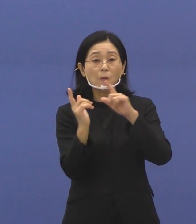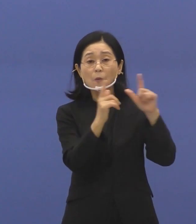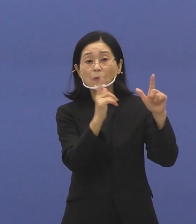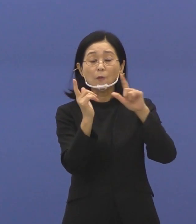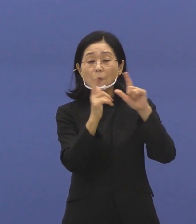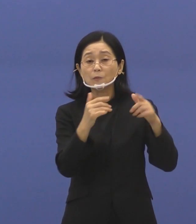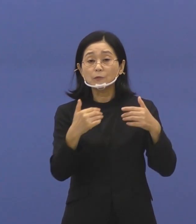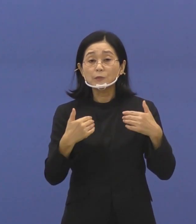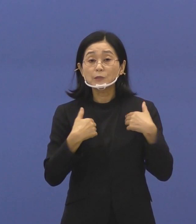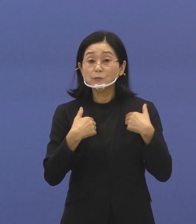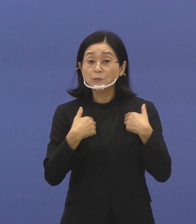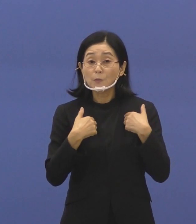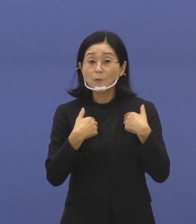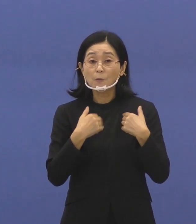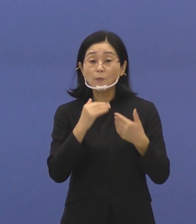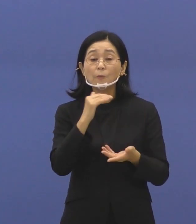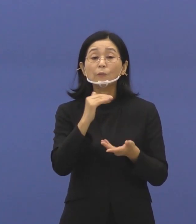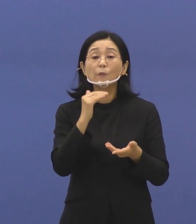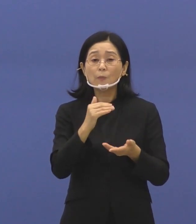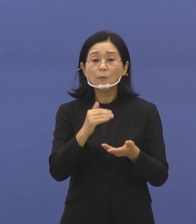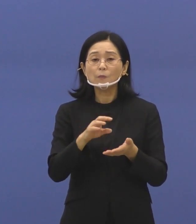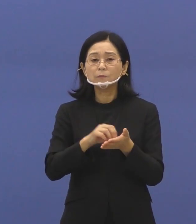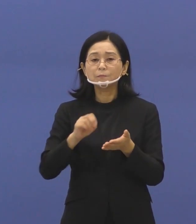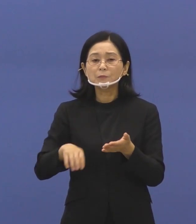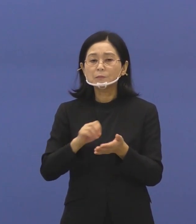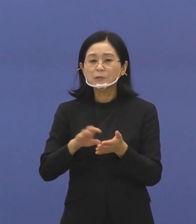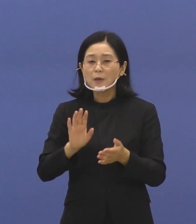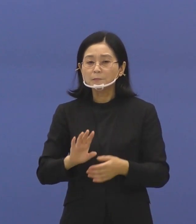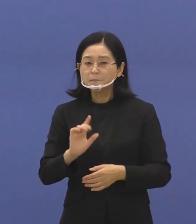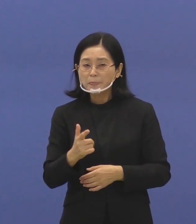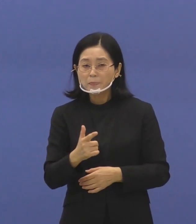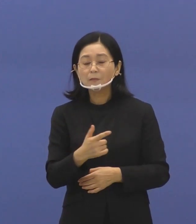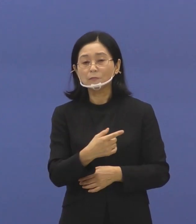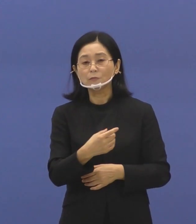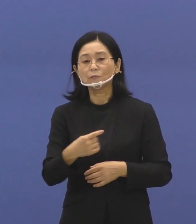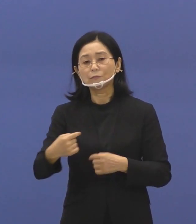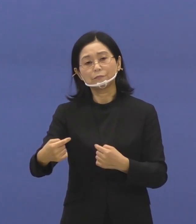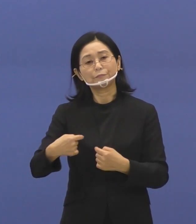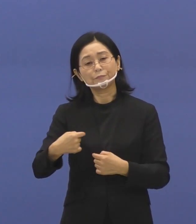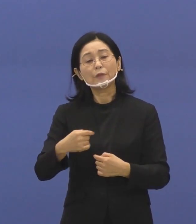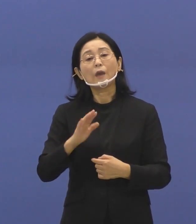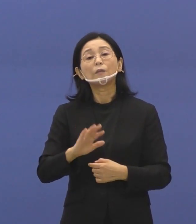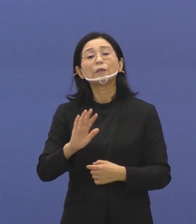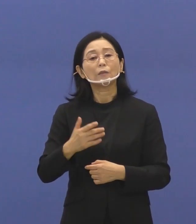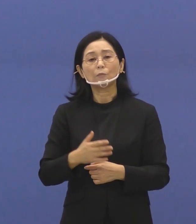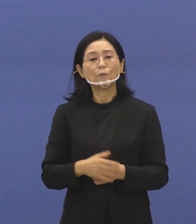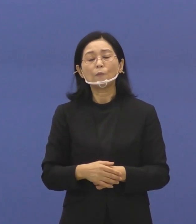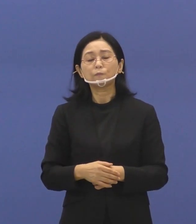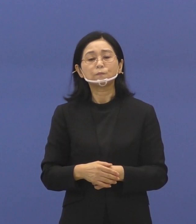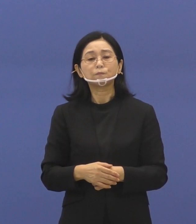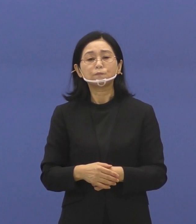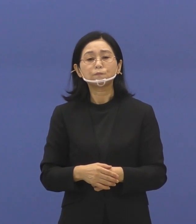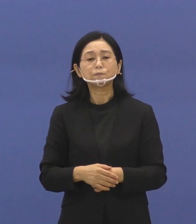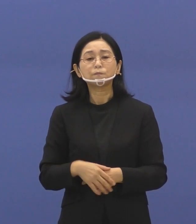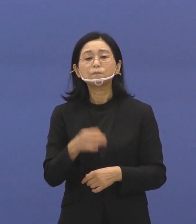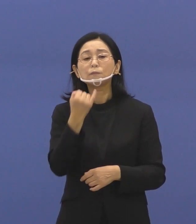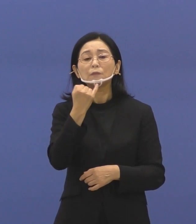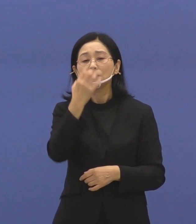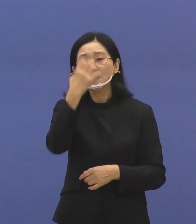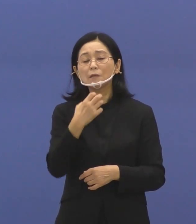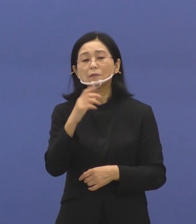っているのではないかという指摘もあるんですけれども、やはりこうなし崩し的にというのは良くないと思います